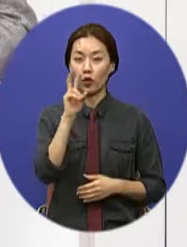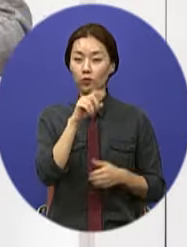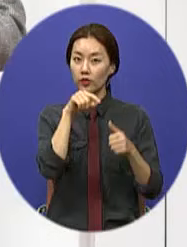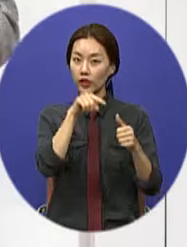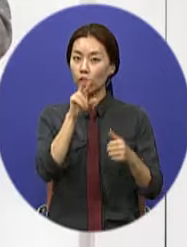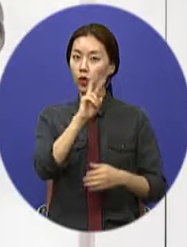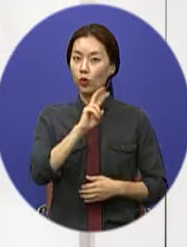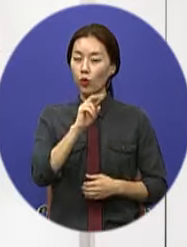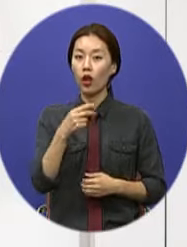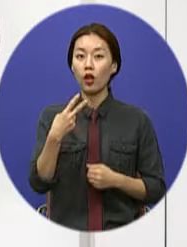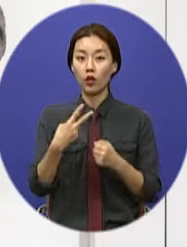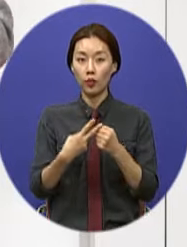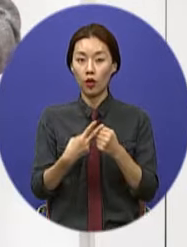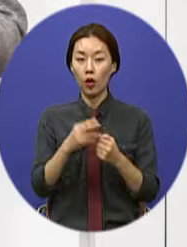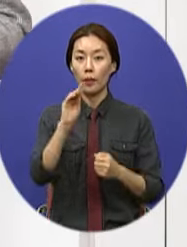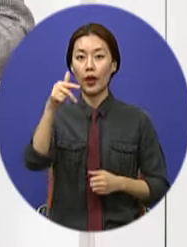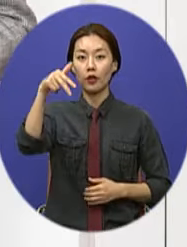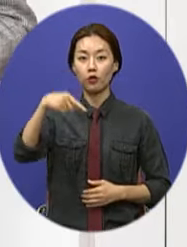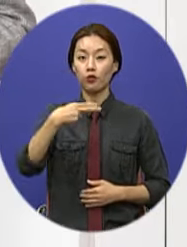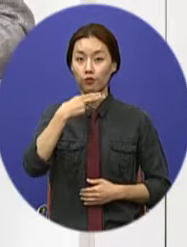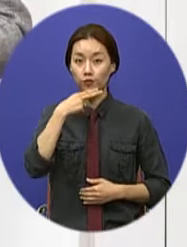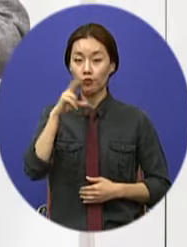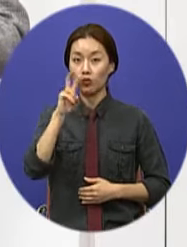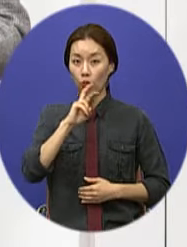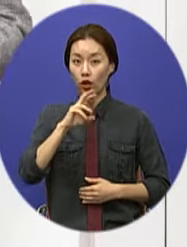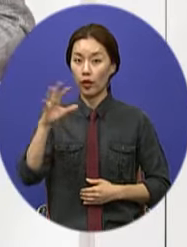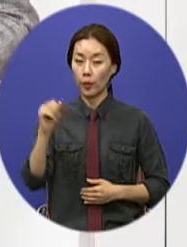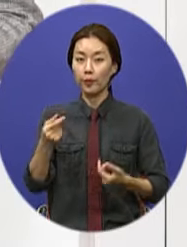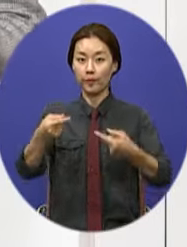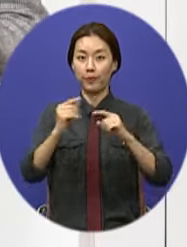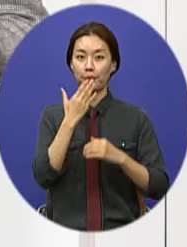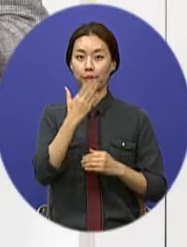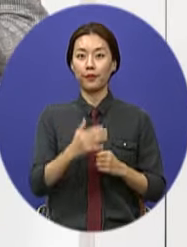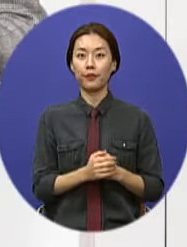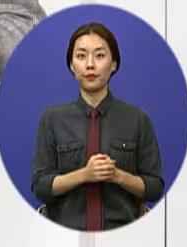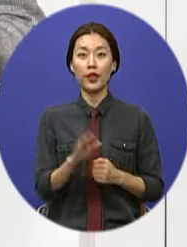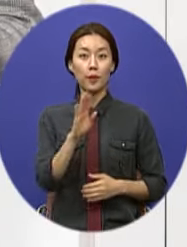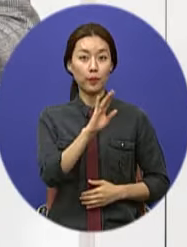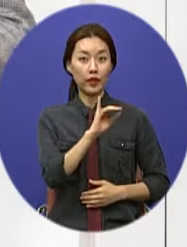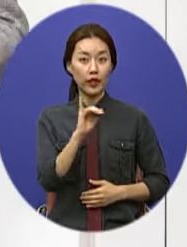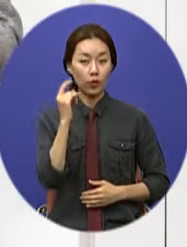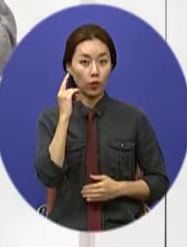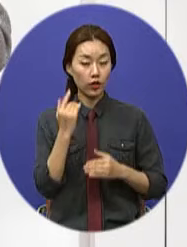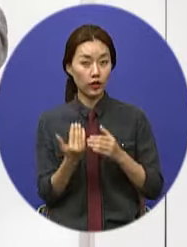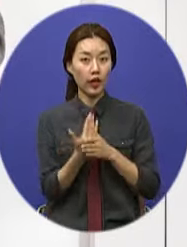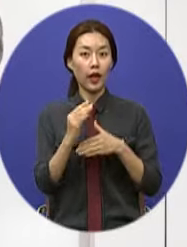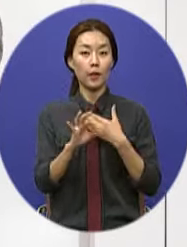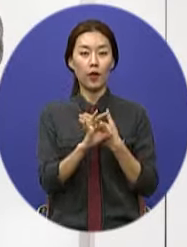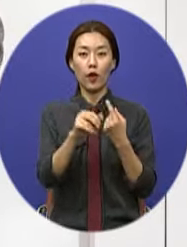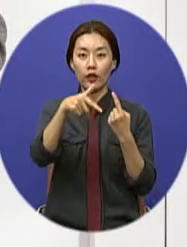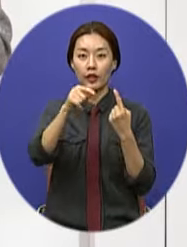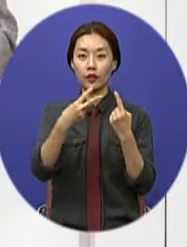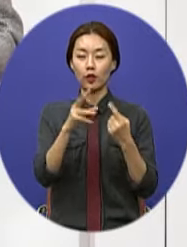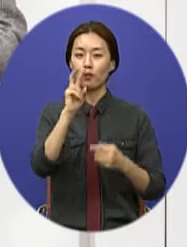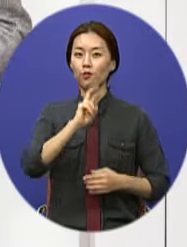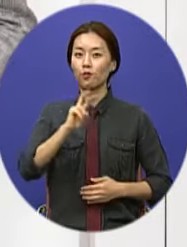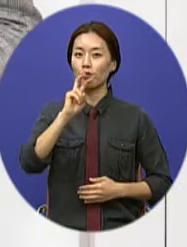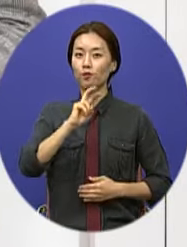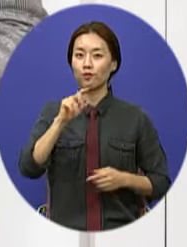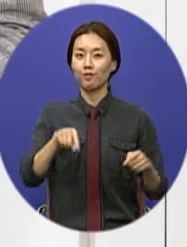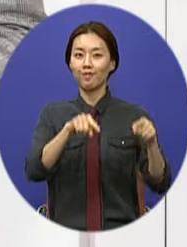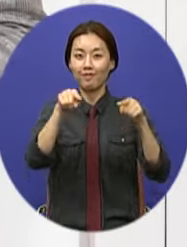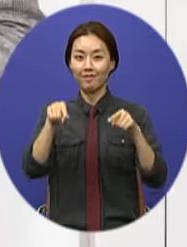노래 부르기와 2번 무반주 노래 부르기 방송에 참여할 수가 있습니다. 네. 이 소리가 나면은 노래 1절을 부르시면